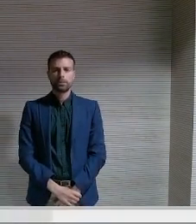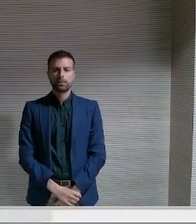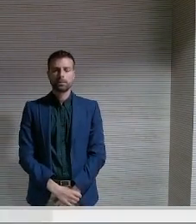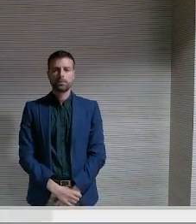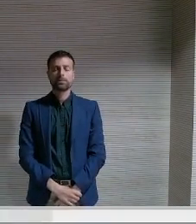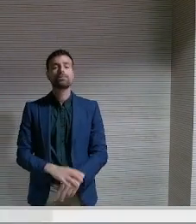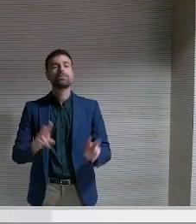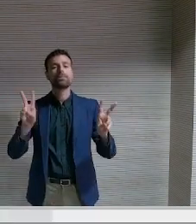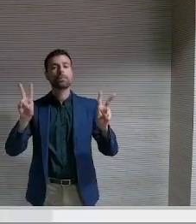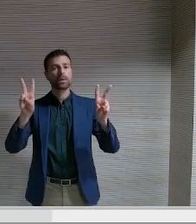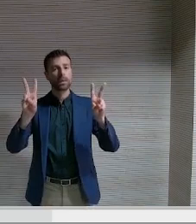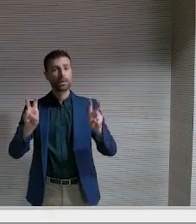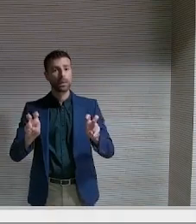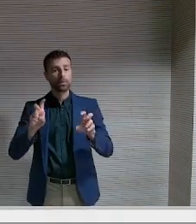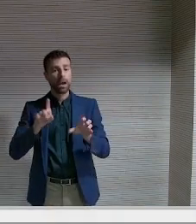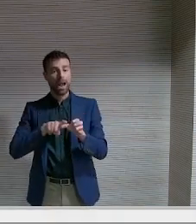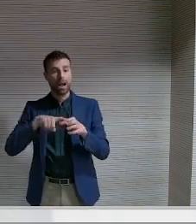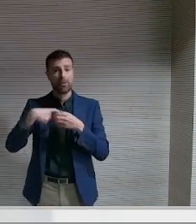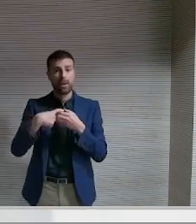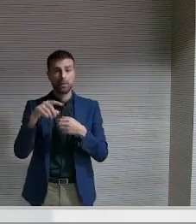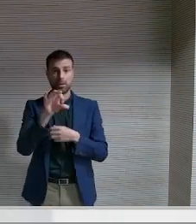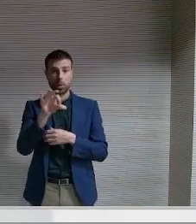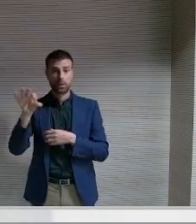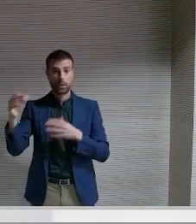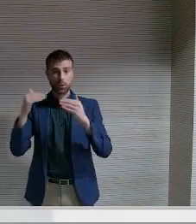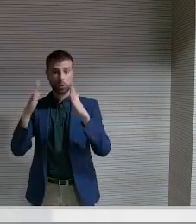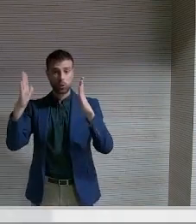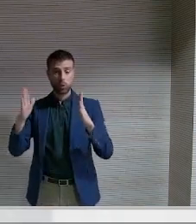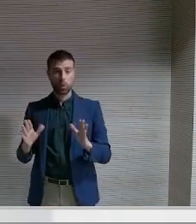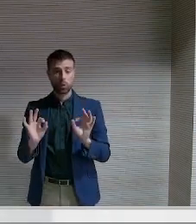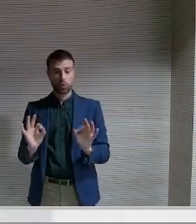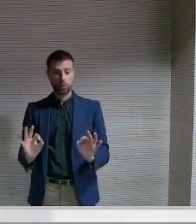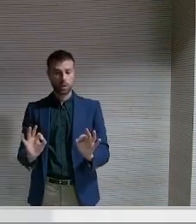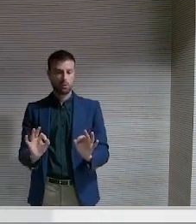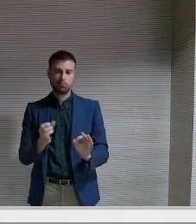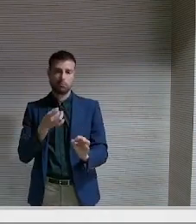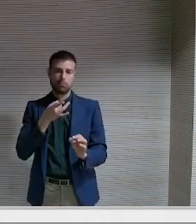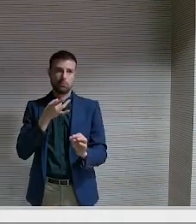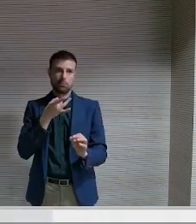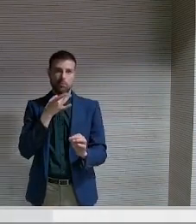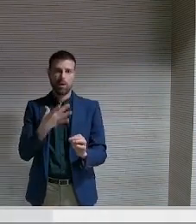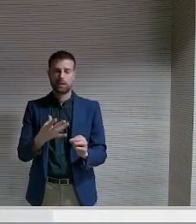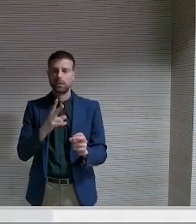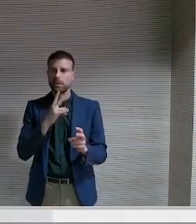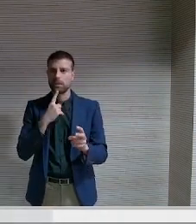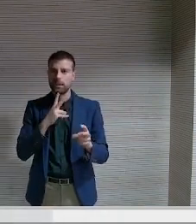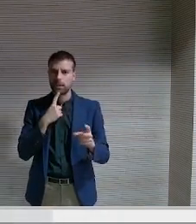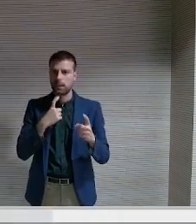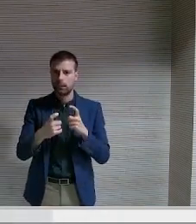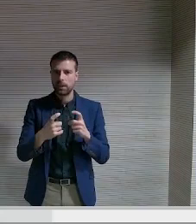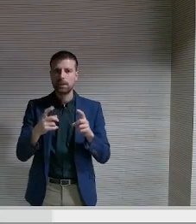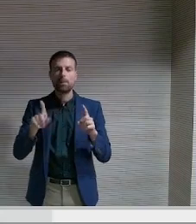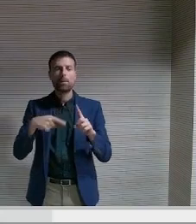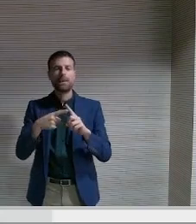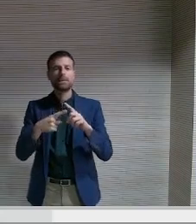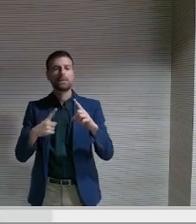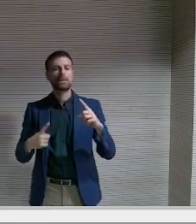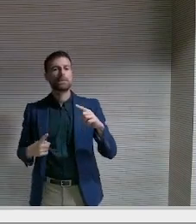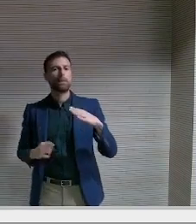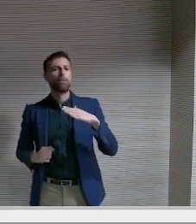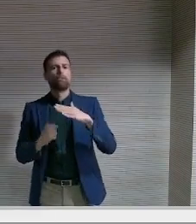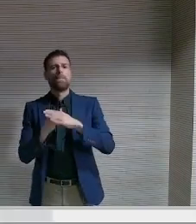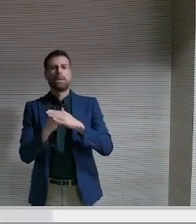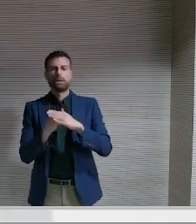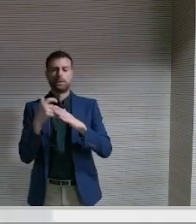En tot cas, respecte a les afiliacions de la Seguretat Social, això és fàcil, diguéssim, és el pic, pic històric, no un mes d'abril,